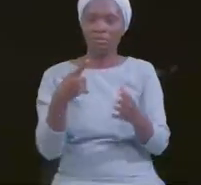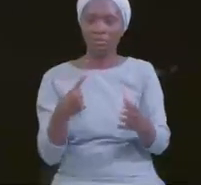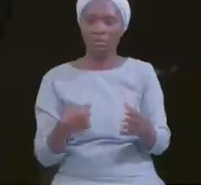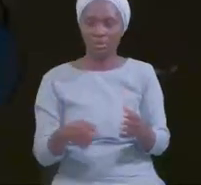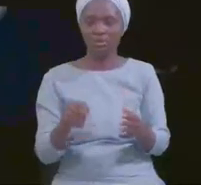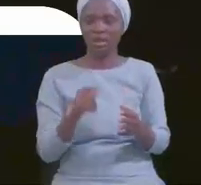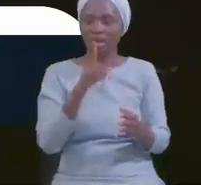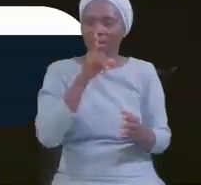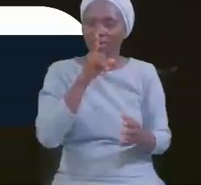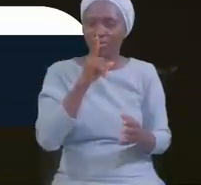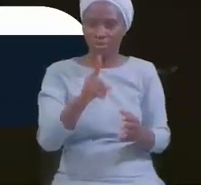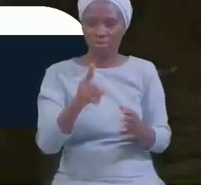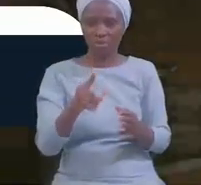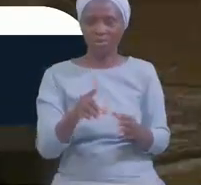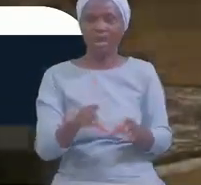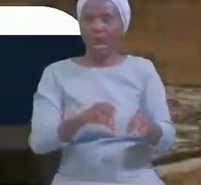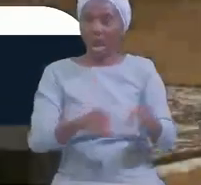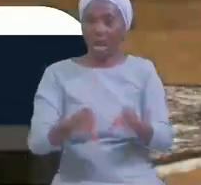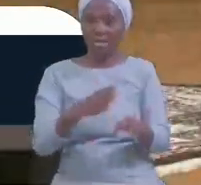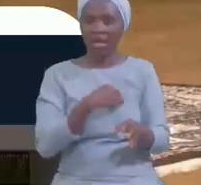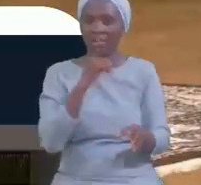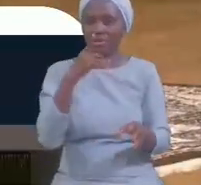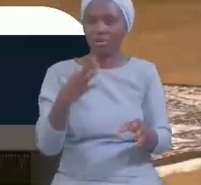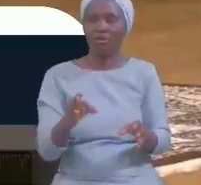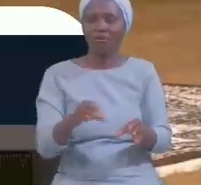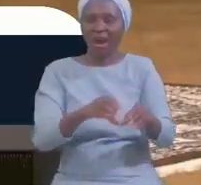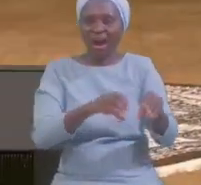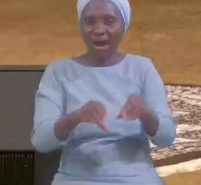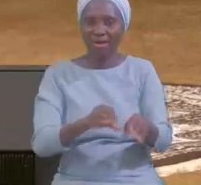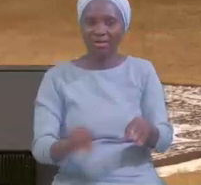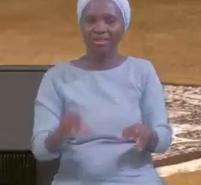foi active. Nous allons voir trois points. Premier point,